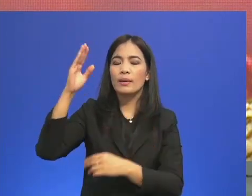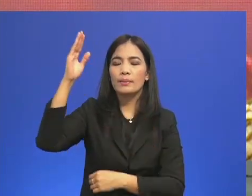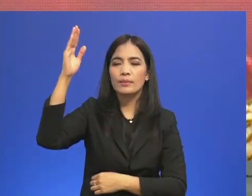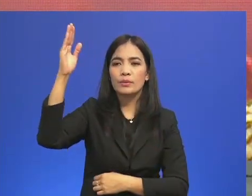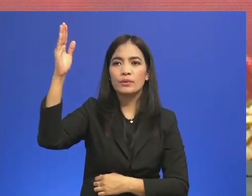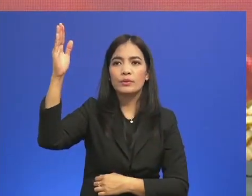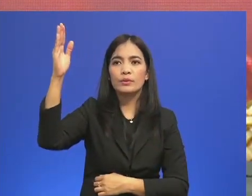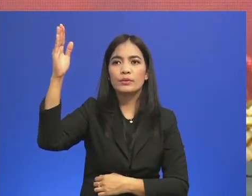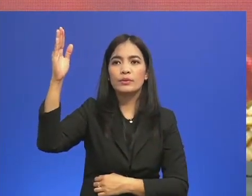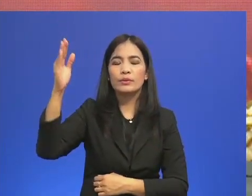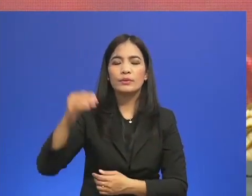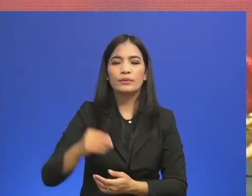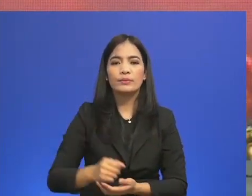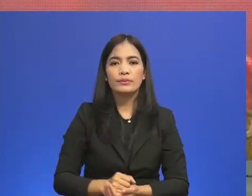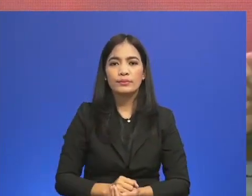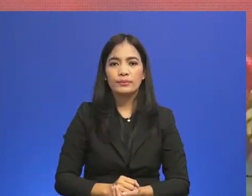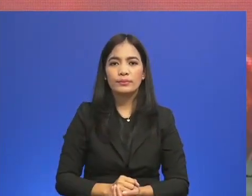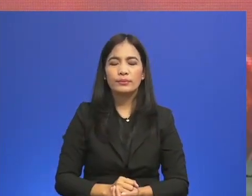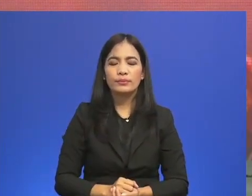rumahmu.